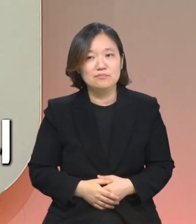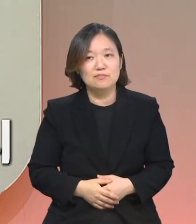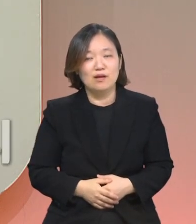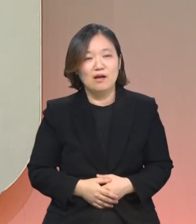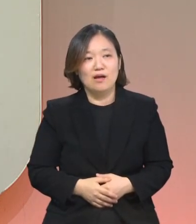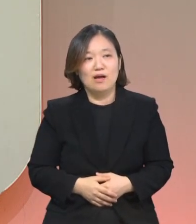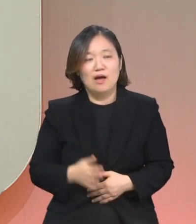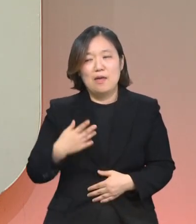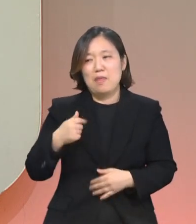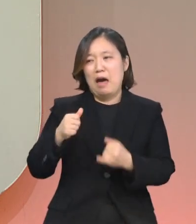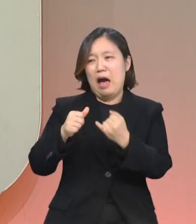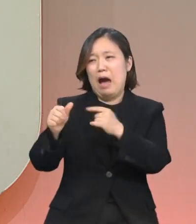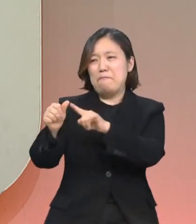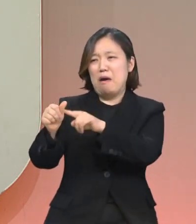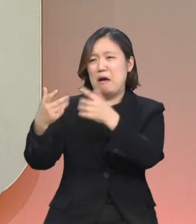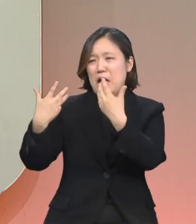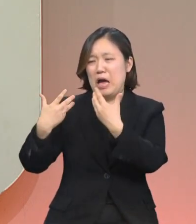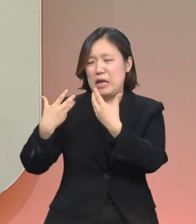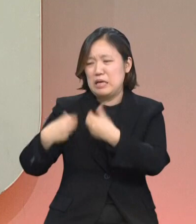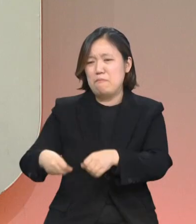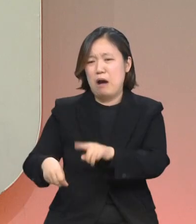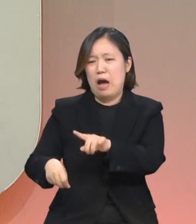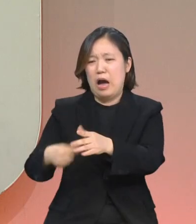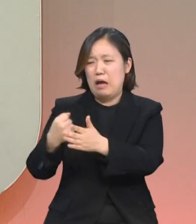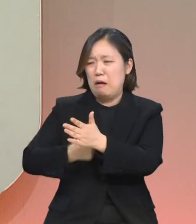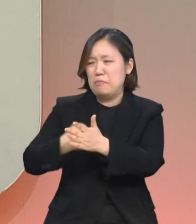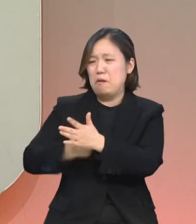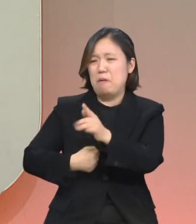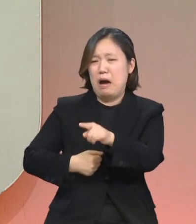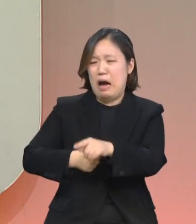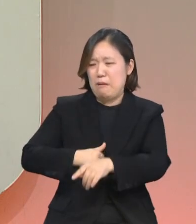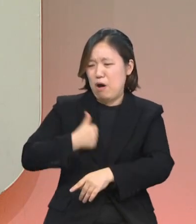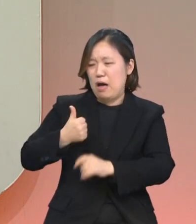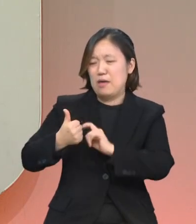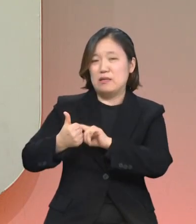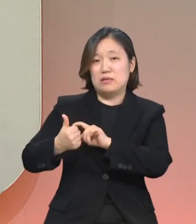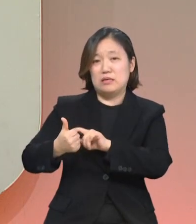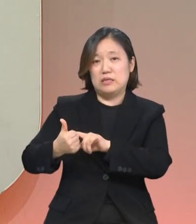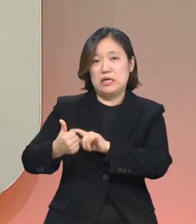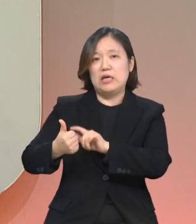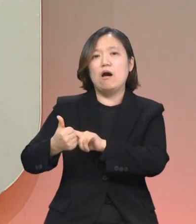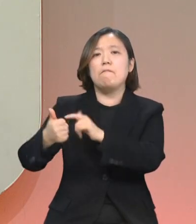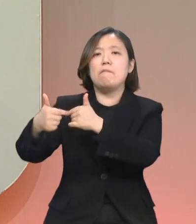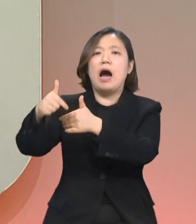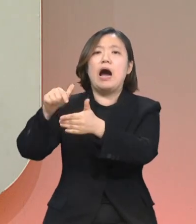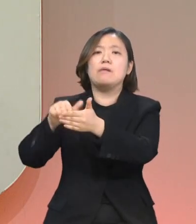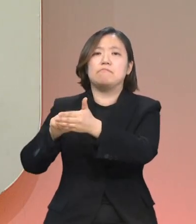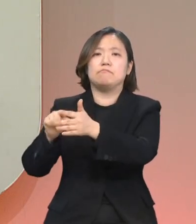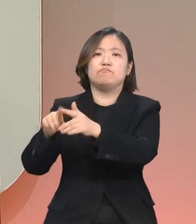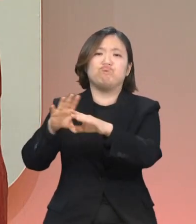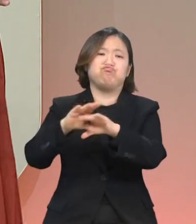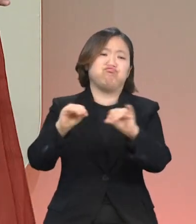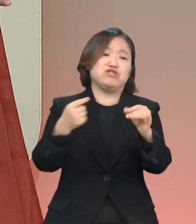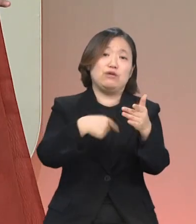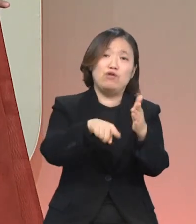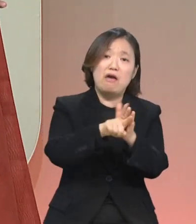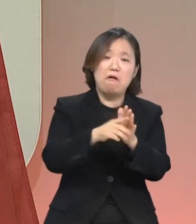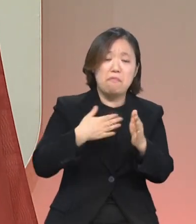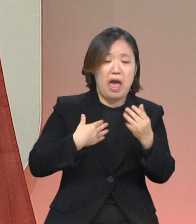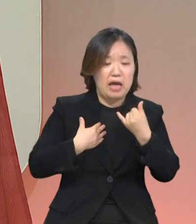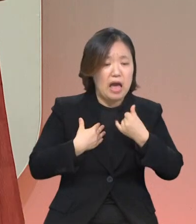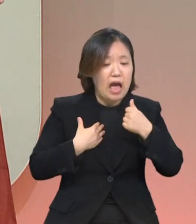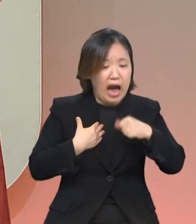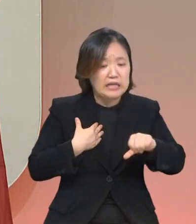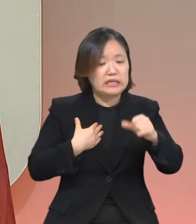그러니까 남편에 대한 실망 섭섭함 서러움 그 한 맺힌 하늘 자식만을